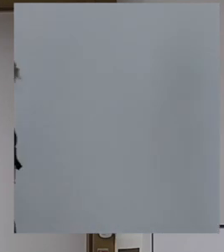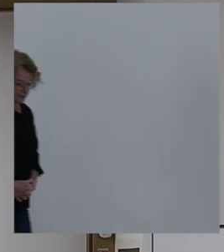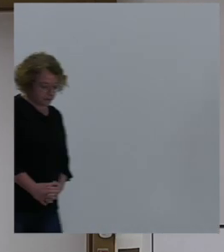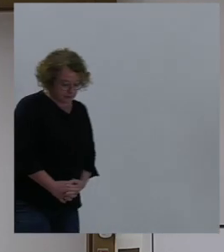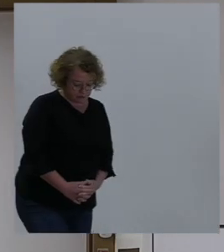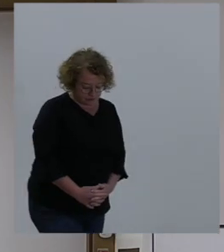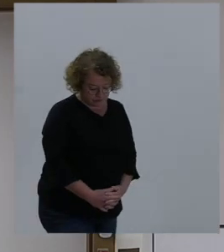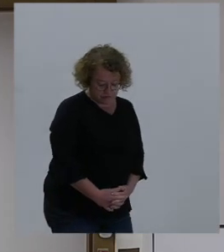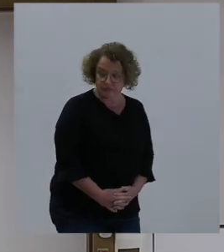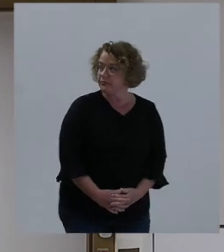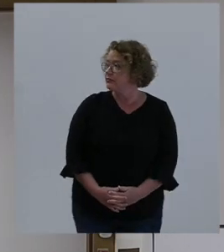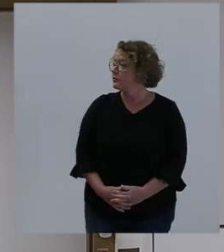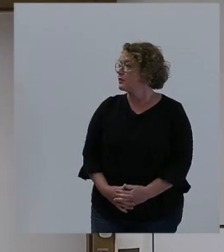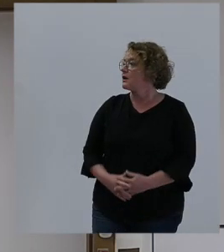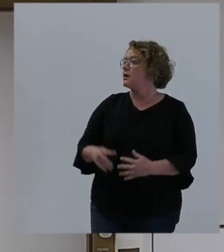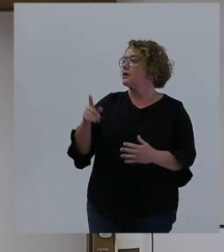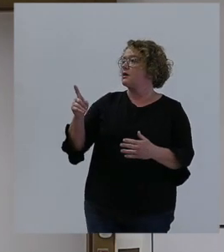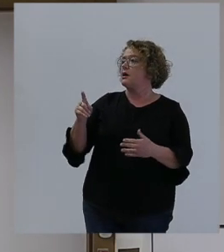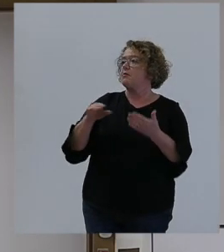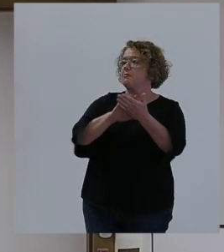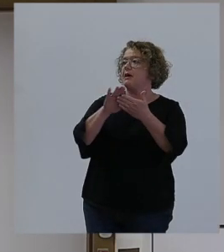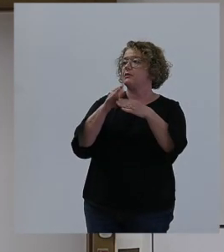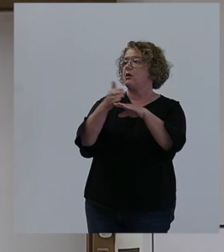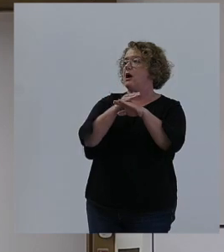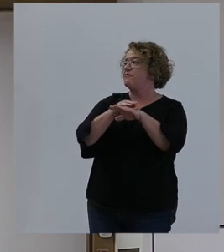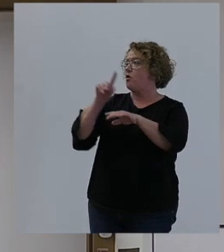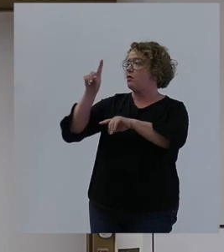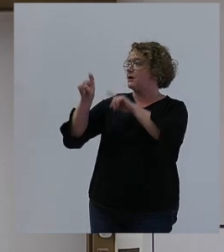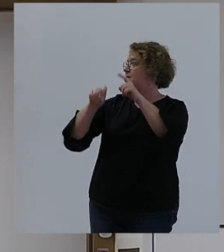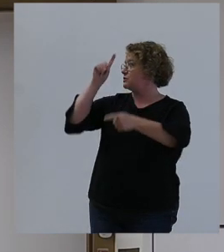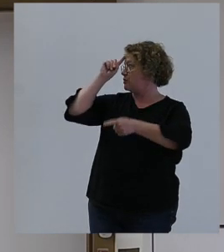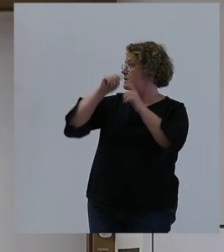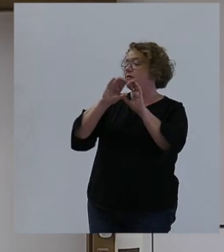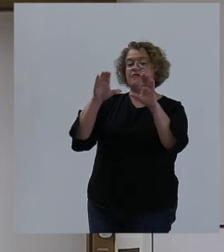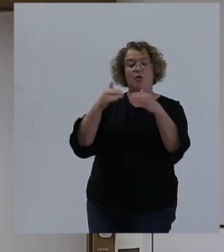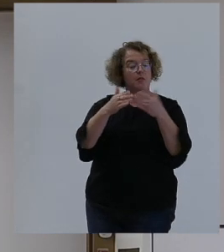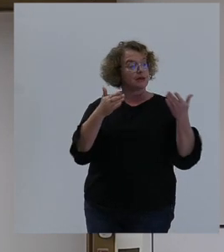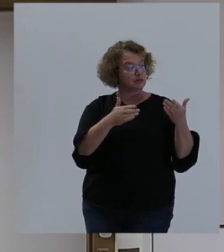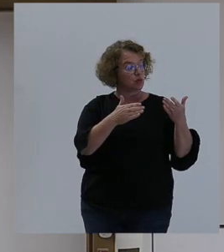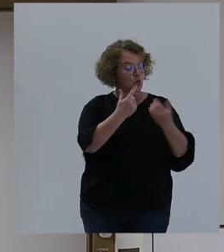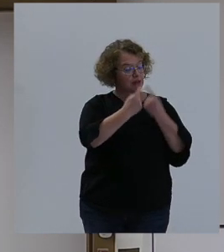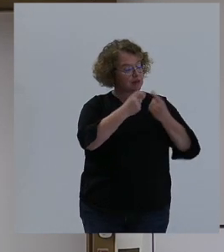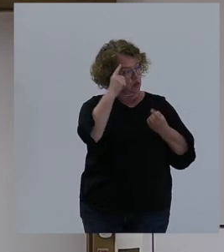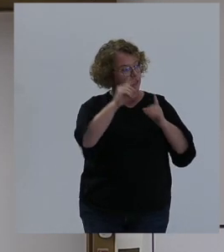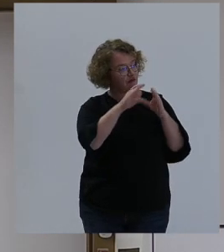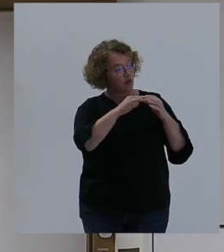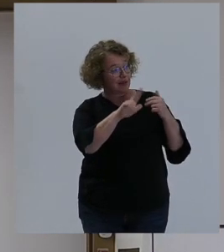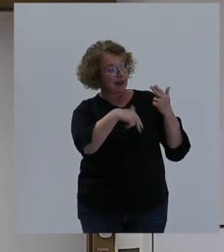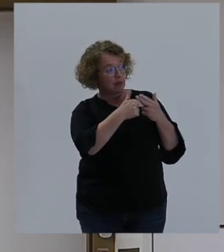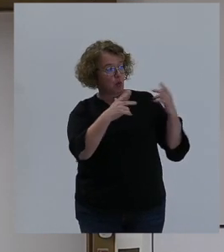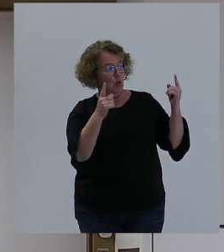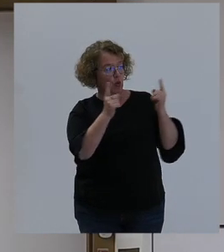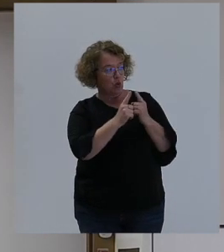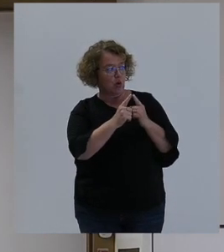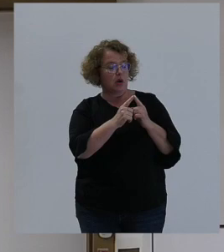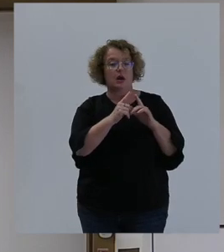C'est vrai qu'on n'a pas eu beaucoup le temps d'échanger. Il y avait eu pas mal de questions aussi sur la formation. Si je peux prendre juste une minute pour rebondir sur 2 petites choses. Juste